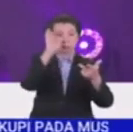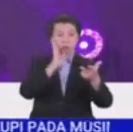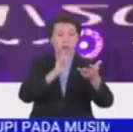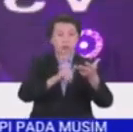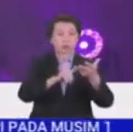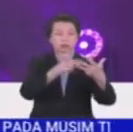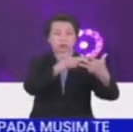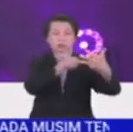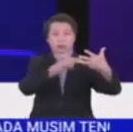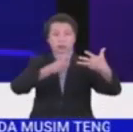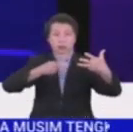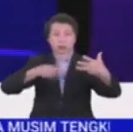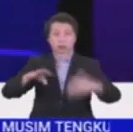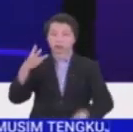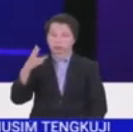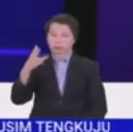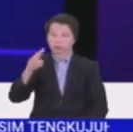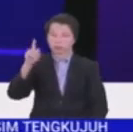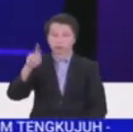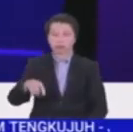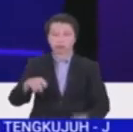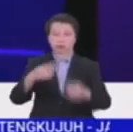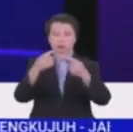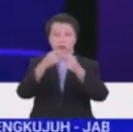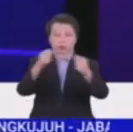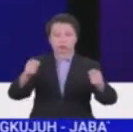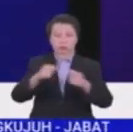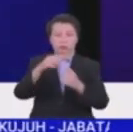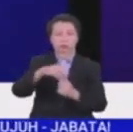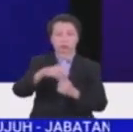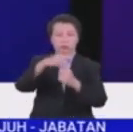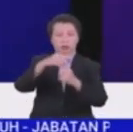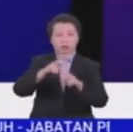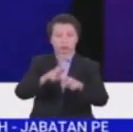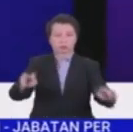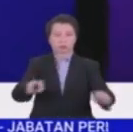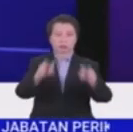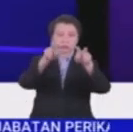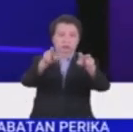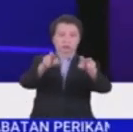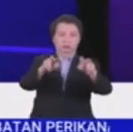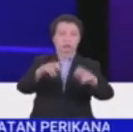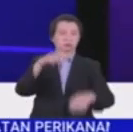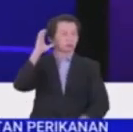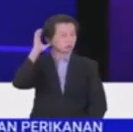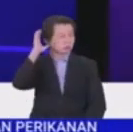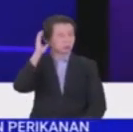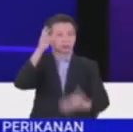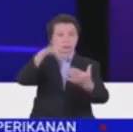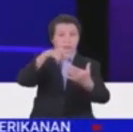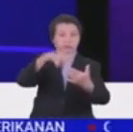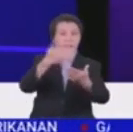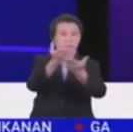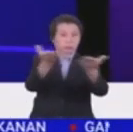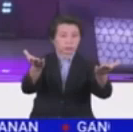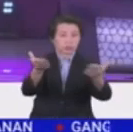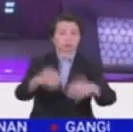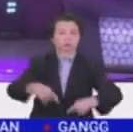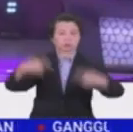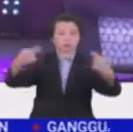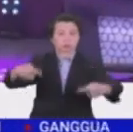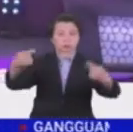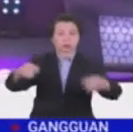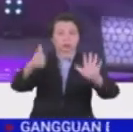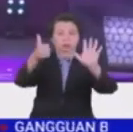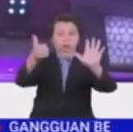Indonesia 16 juri ditempatkan di ruangan khas ketika peserta memperdengarkan bacaan mereka pertandingan